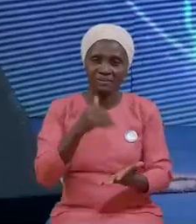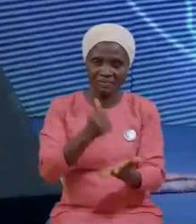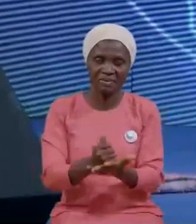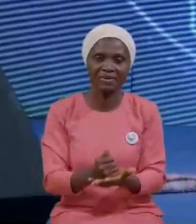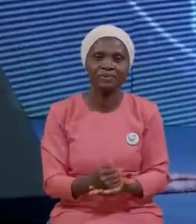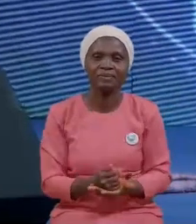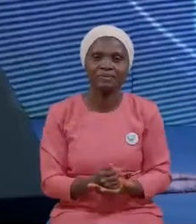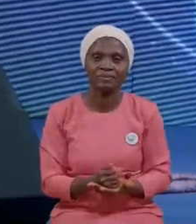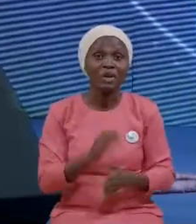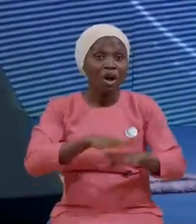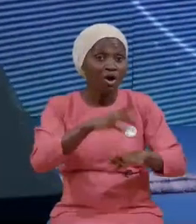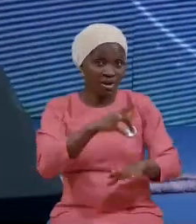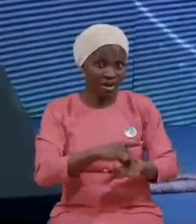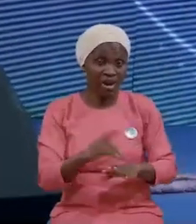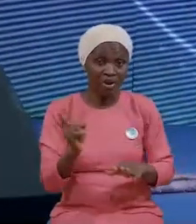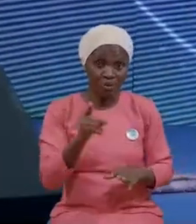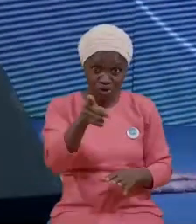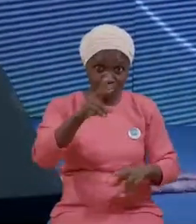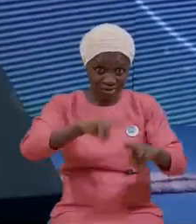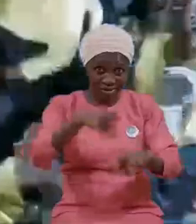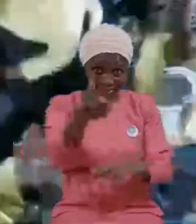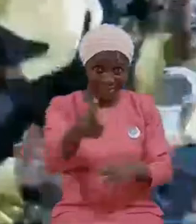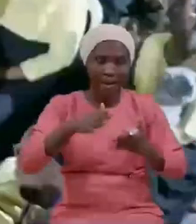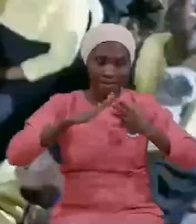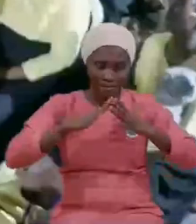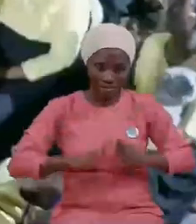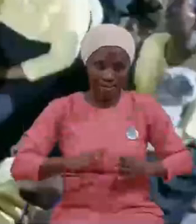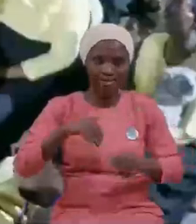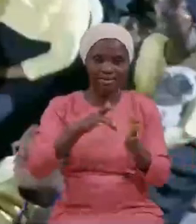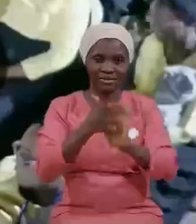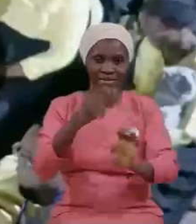Sur la terre où tu es assis là-bas, paix.